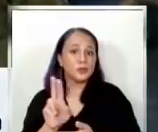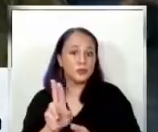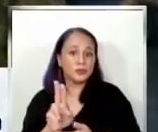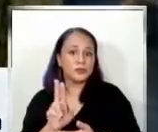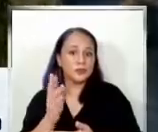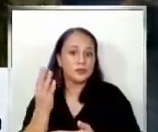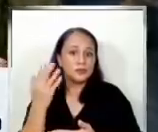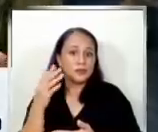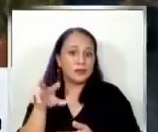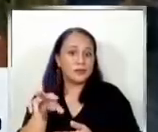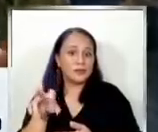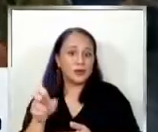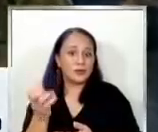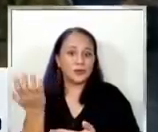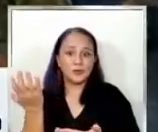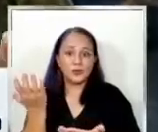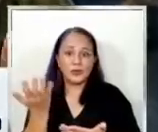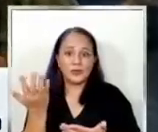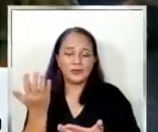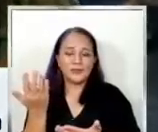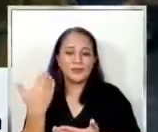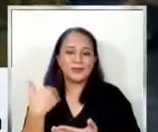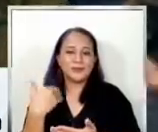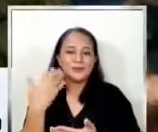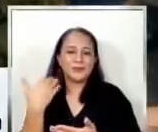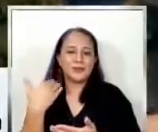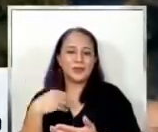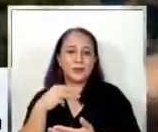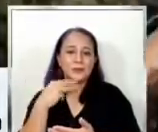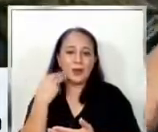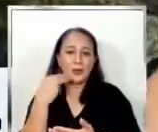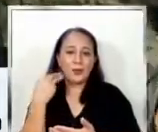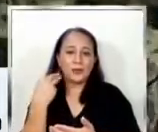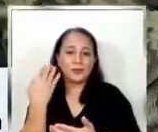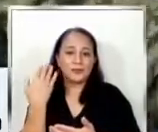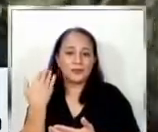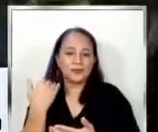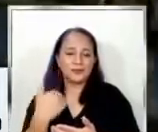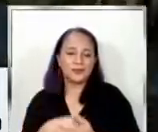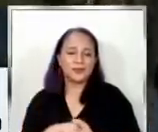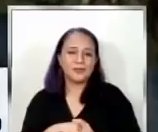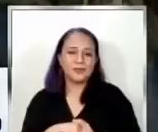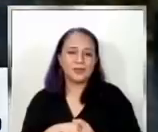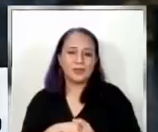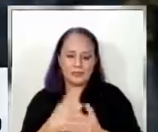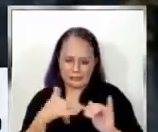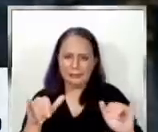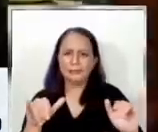recovered right in Marawi. The same signature.